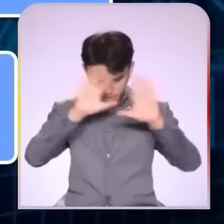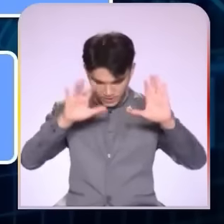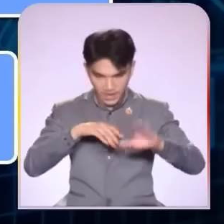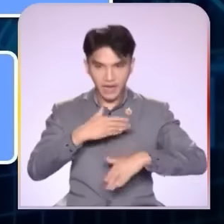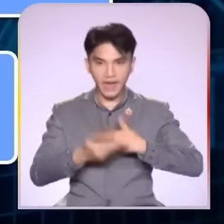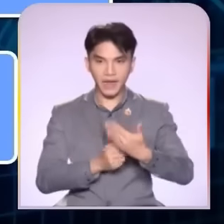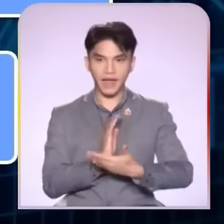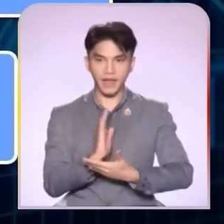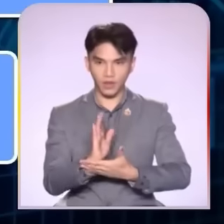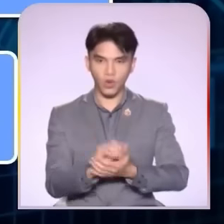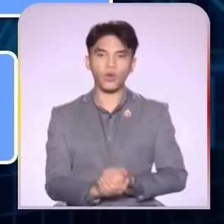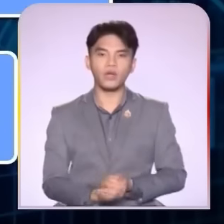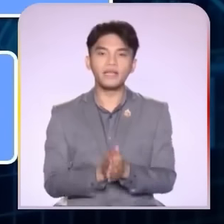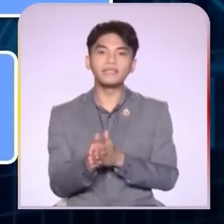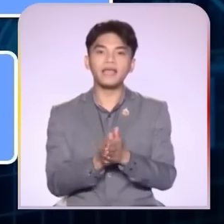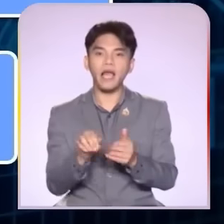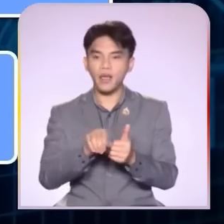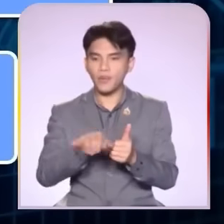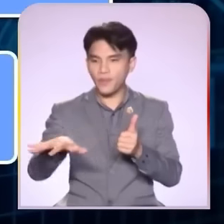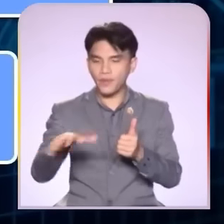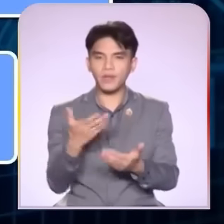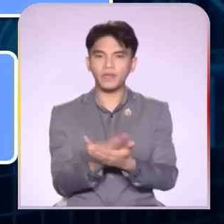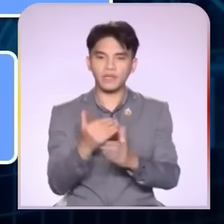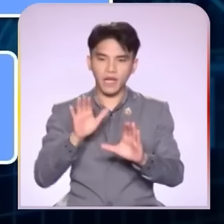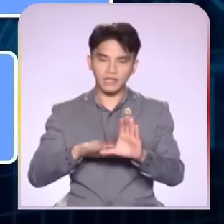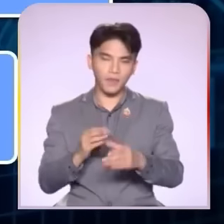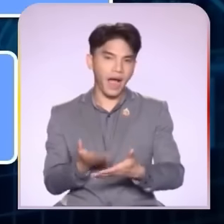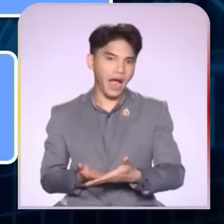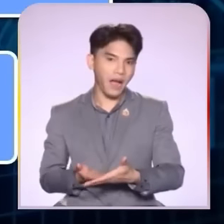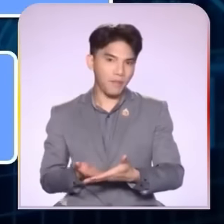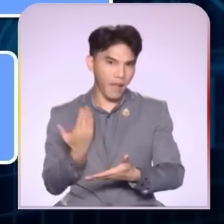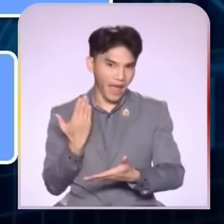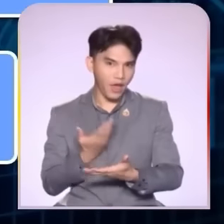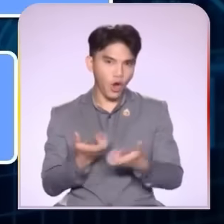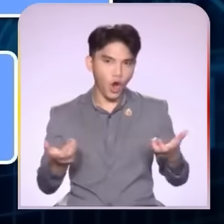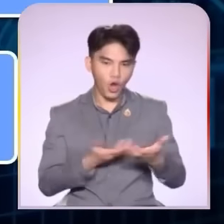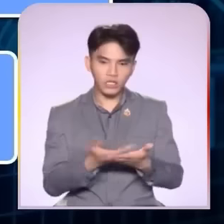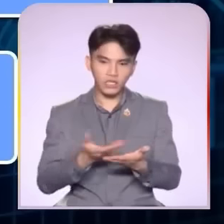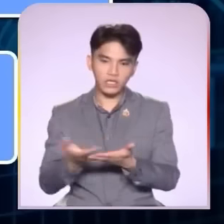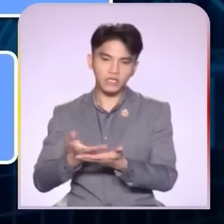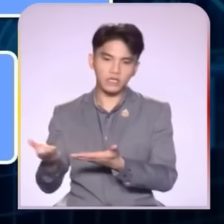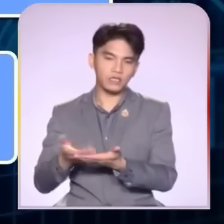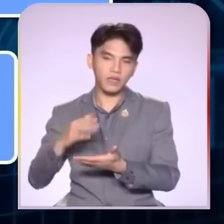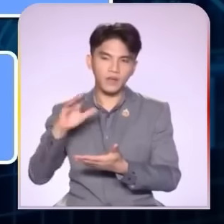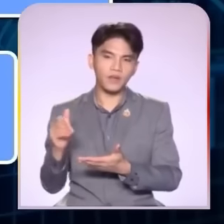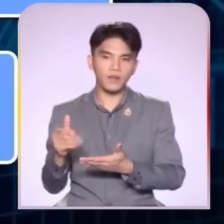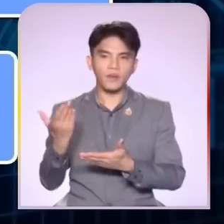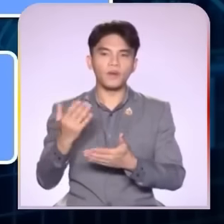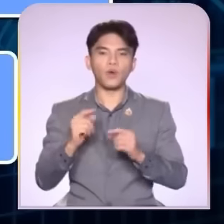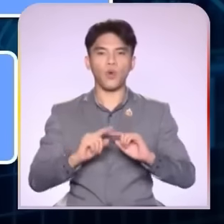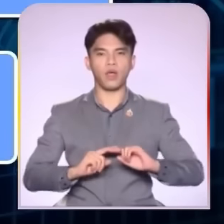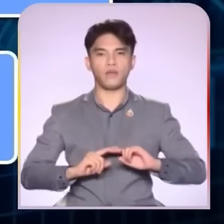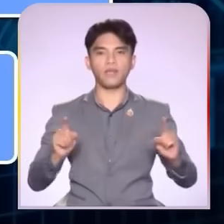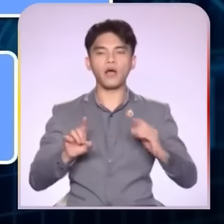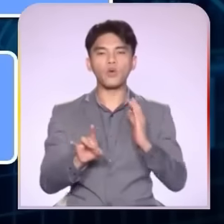คือขายตรงส่วนแชร์ลูกโซ่ค่าธรรมเนียมจะสูงและอาจจะถูกชักชวนให้ซื้อสินค้าเอาไว้เยอะๆความแตกต่าง